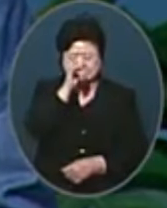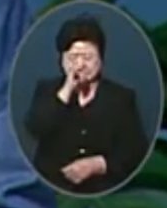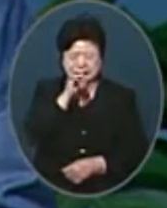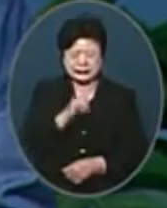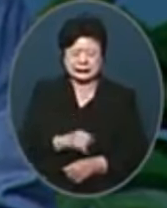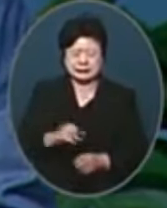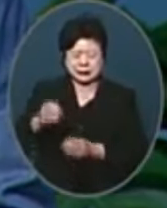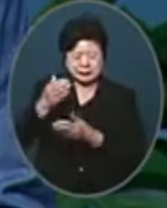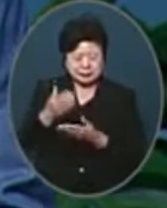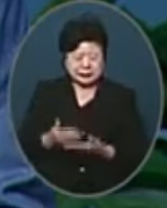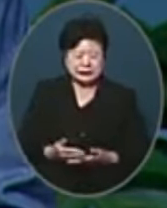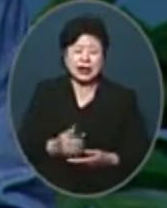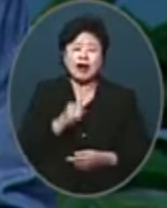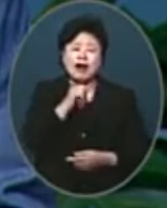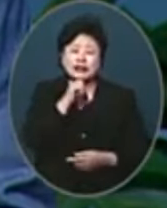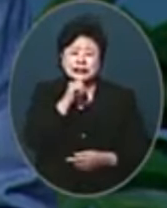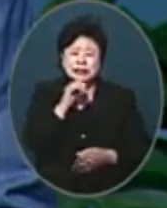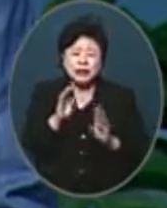버림받아